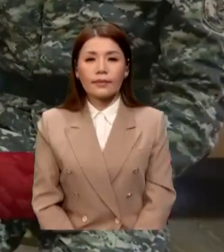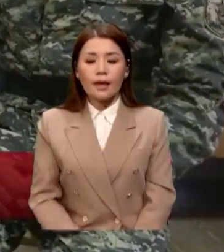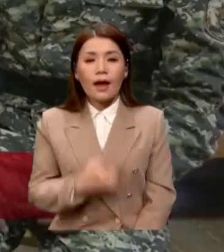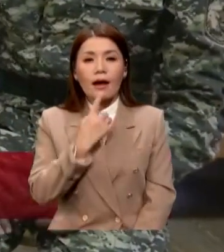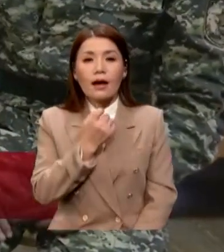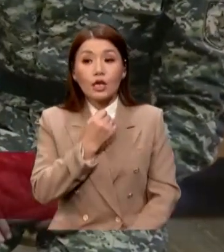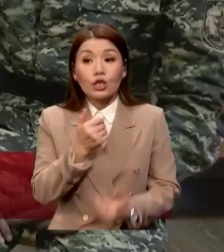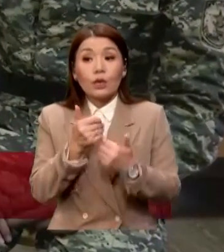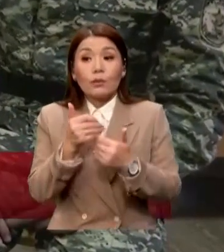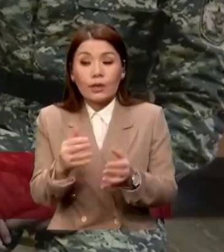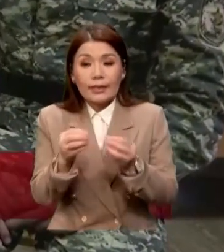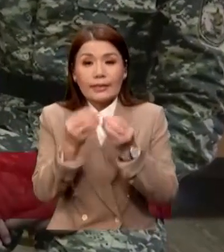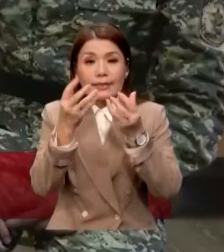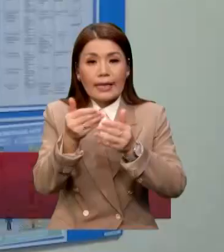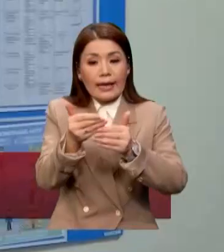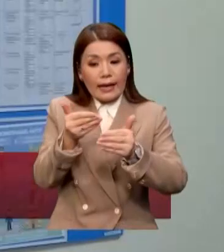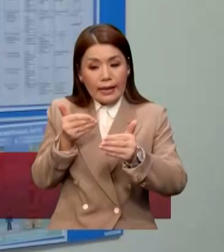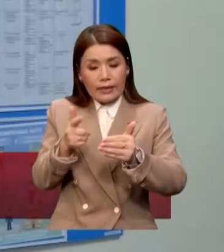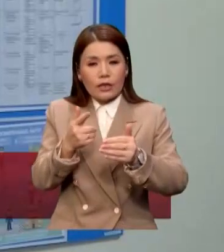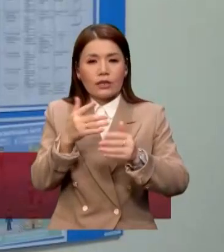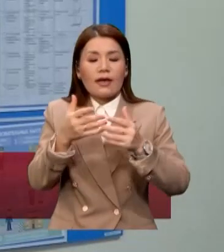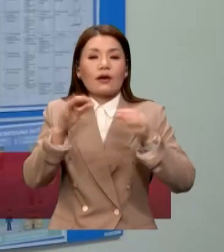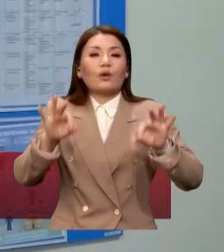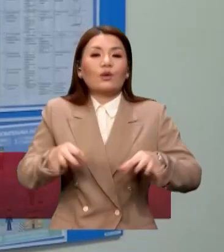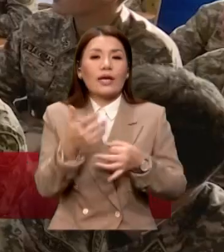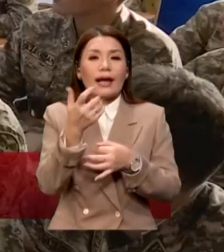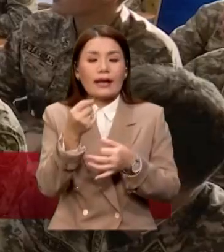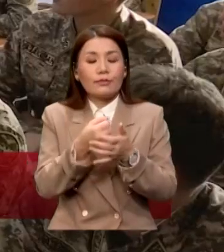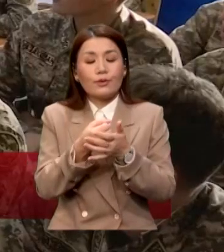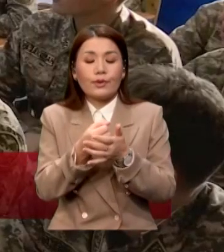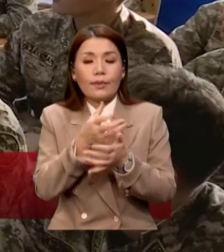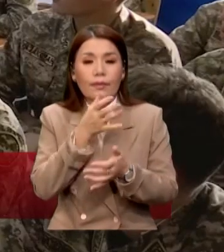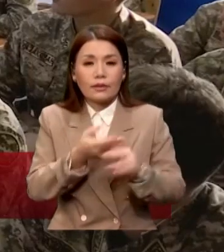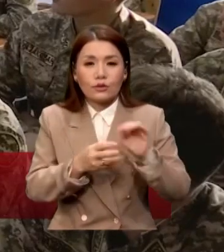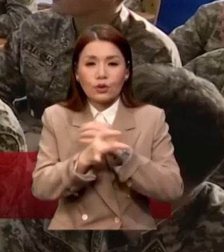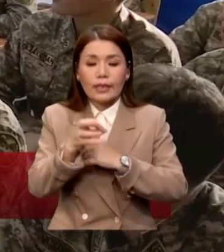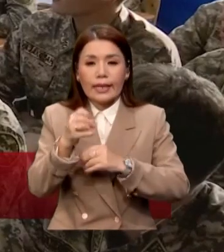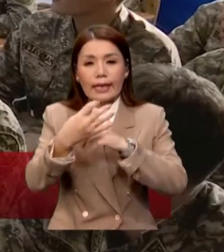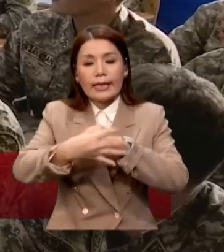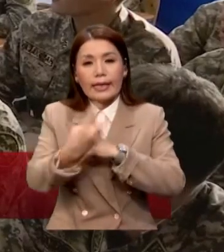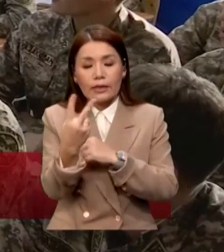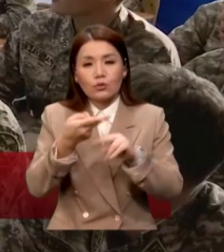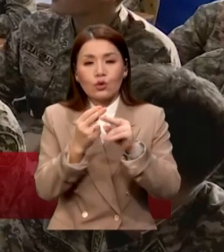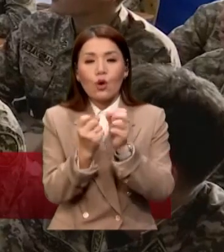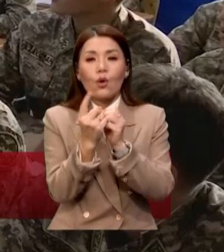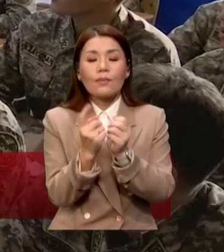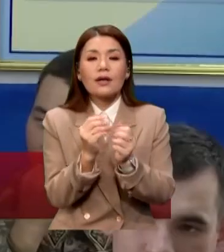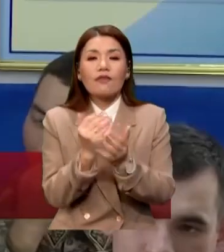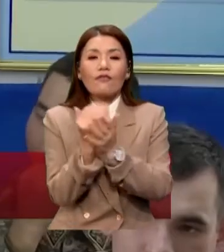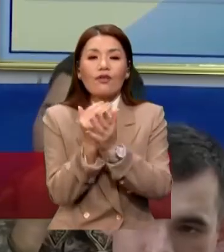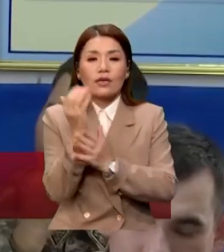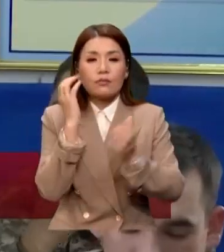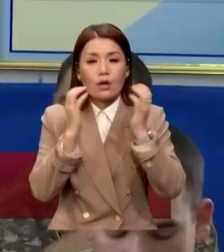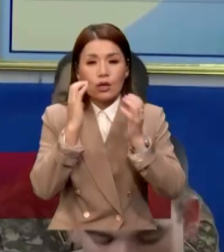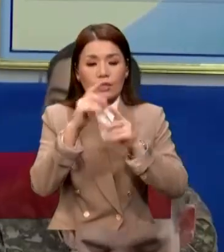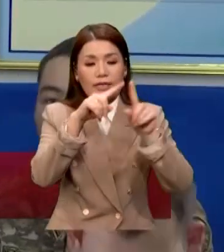Әскерден қайтуларына 10 күн қалған бұл сарбаздар күзгі грант үшін бақ сынаған. Бөлімдегі 42 жауынгердің 11-і жоғарғы оқу орнына сертификат